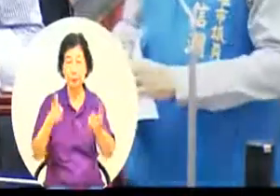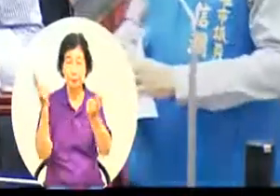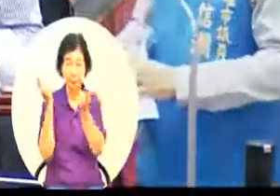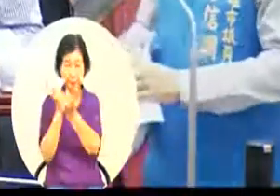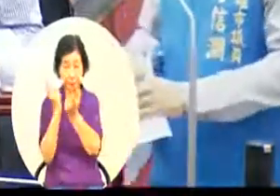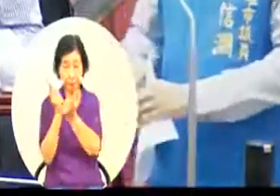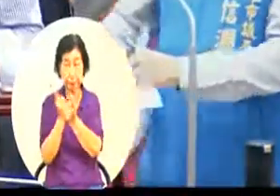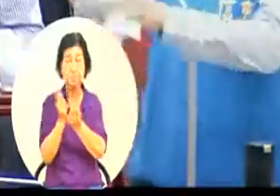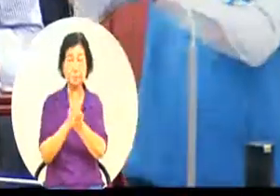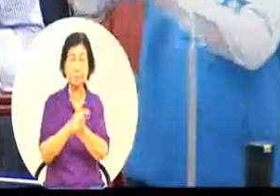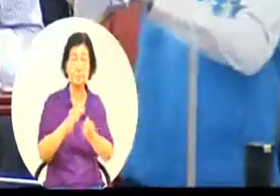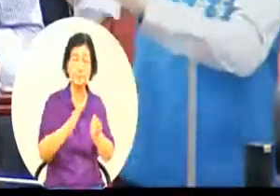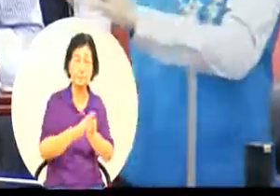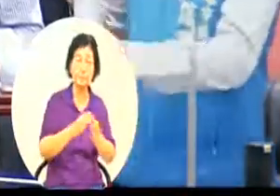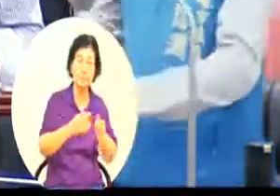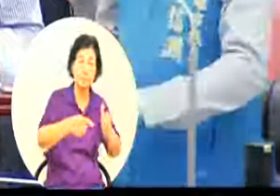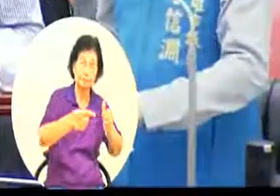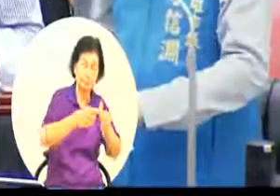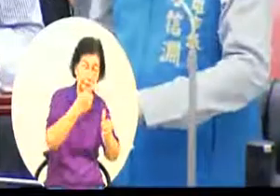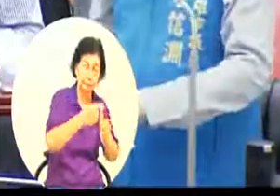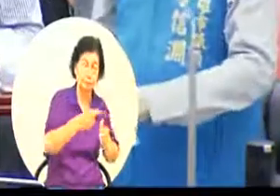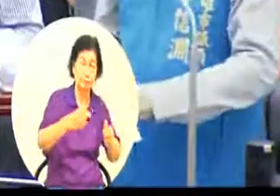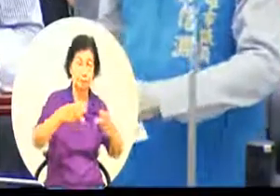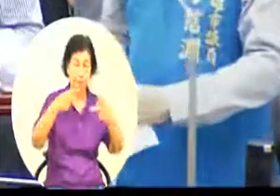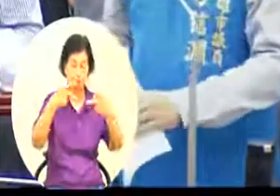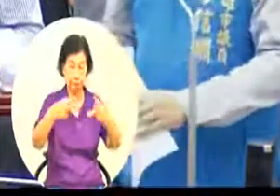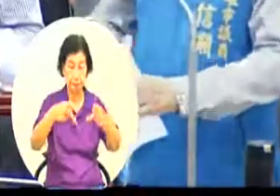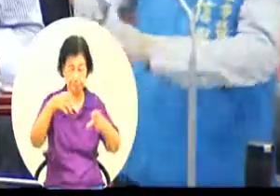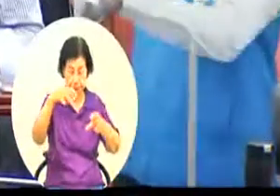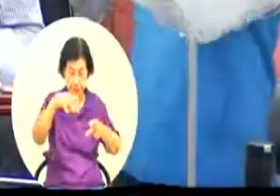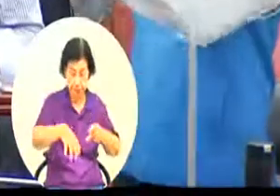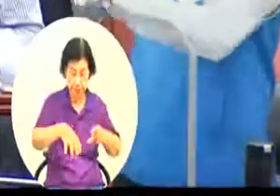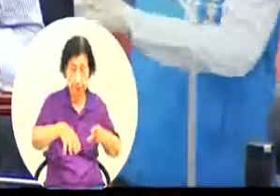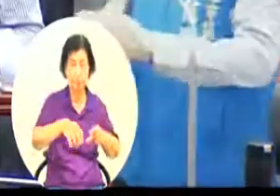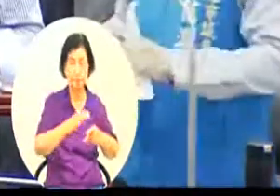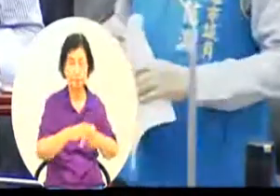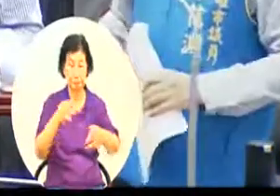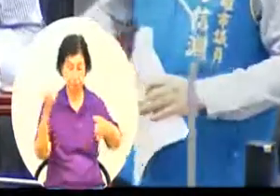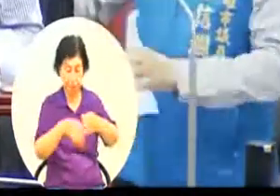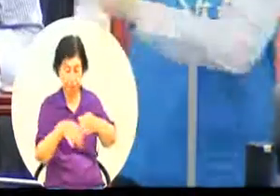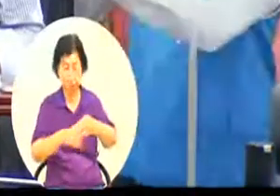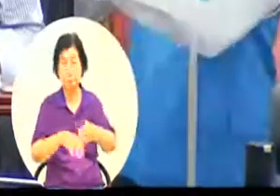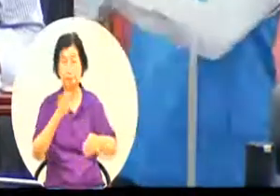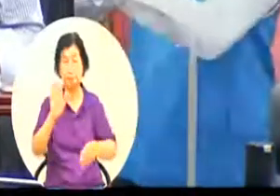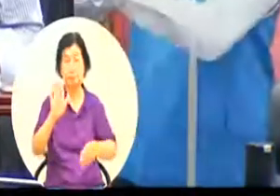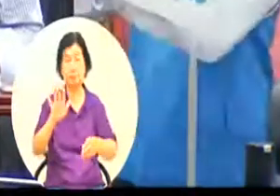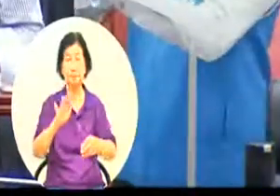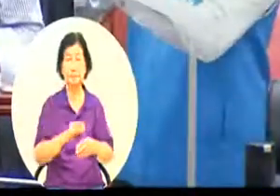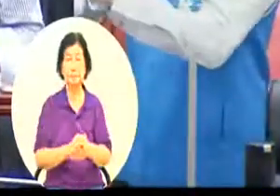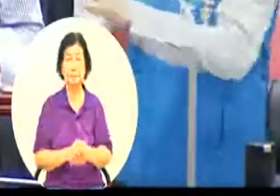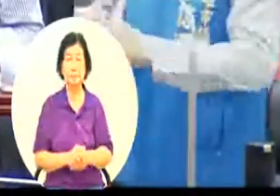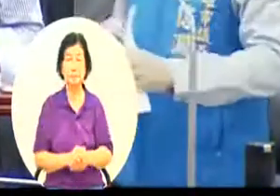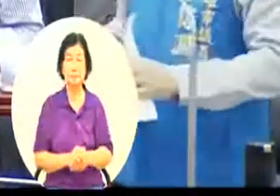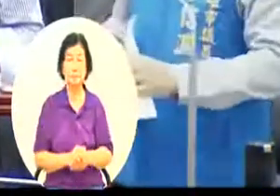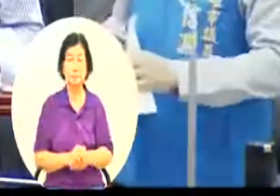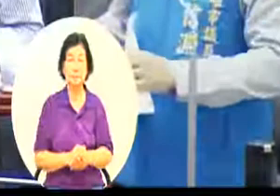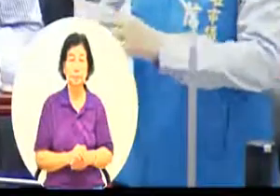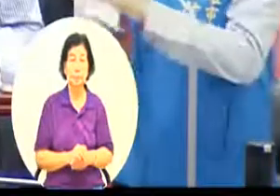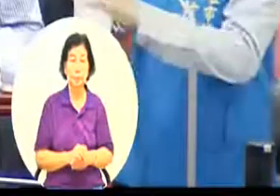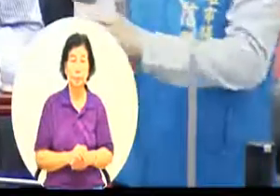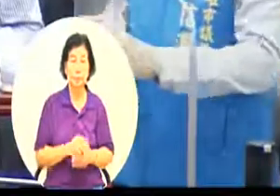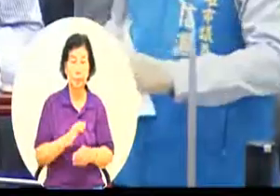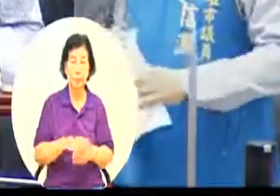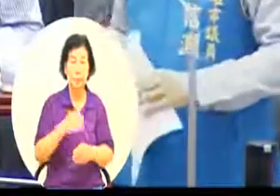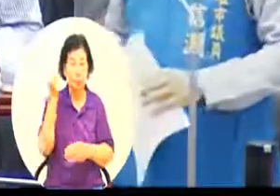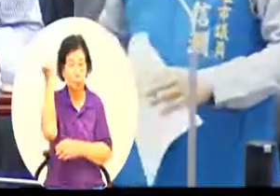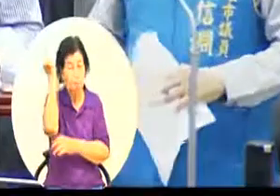时候，他就把捷运仔都纳入在里面了。你看光那个营运量，几千户的人在上面，几千户人